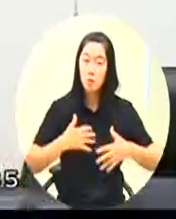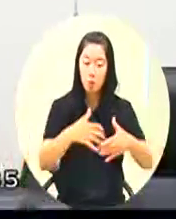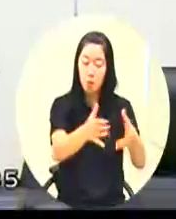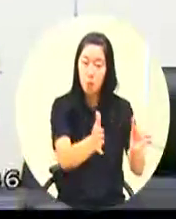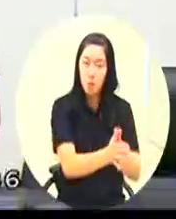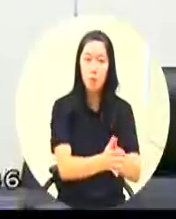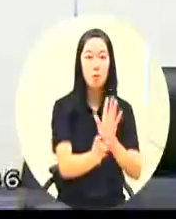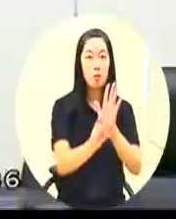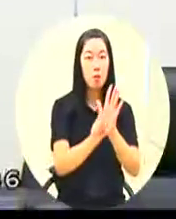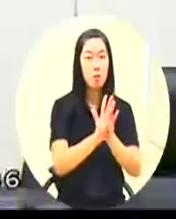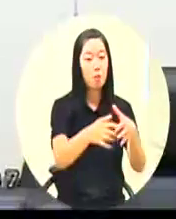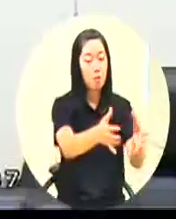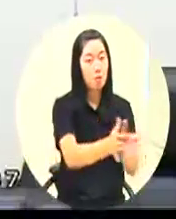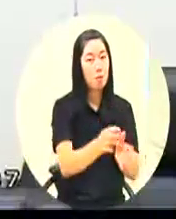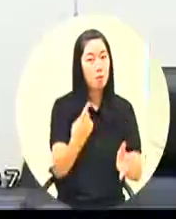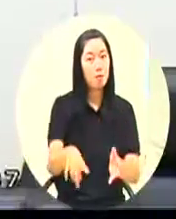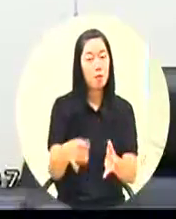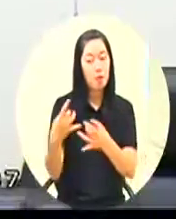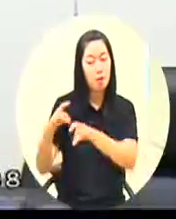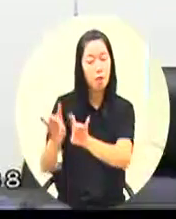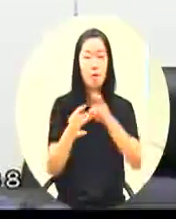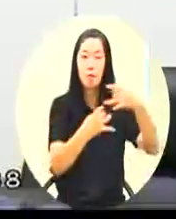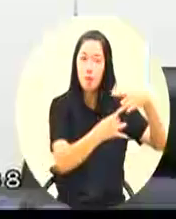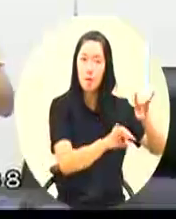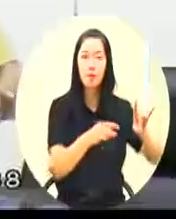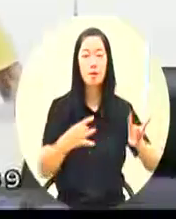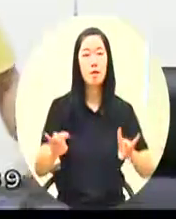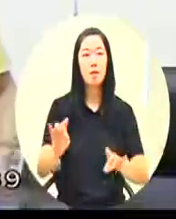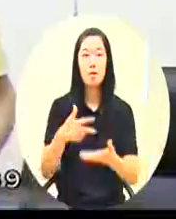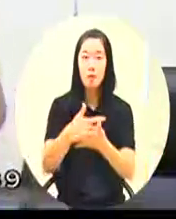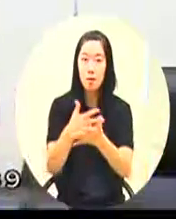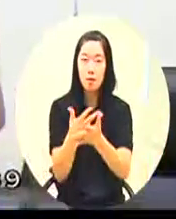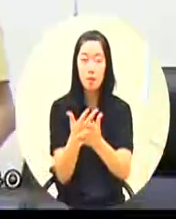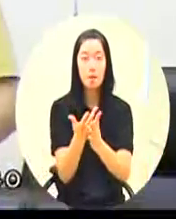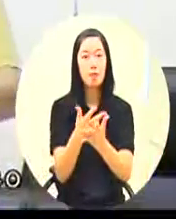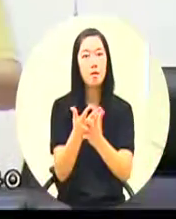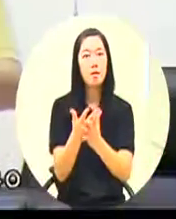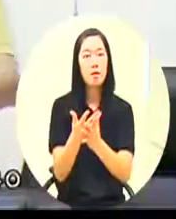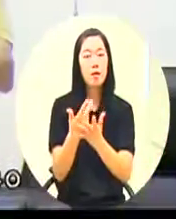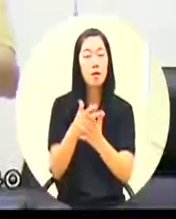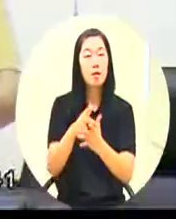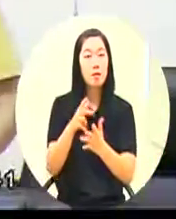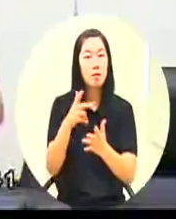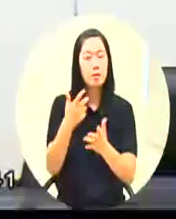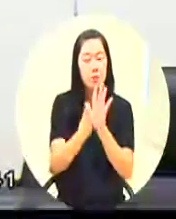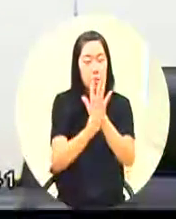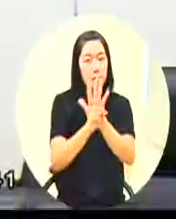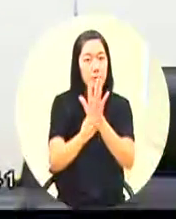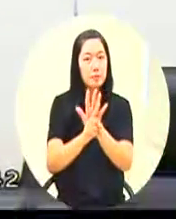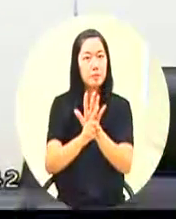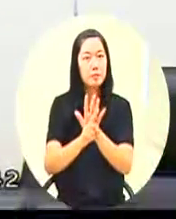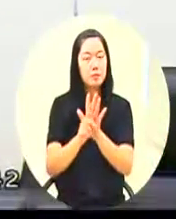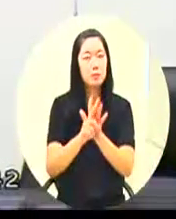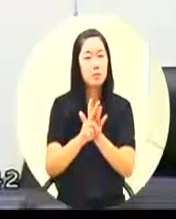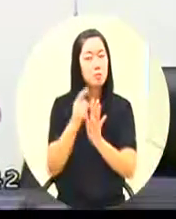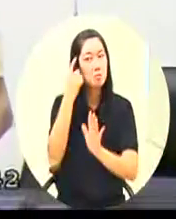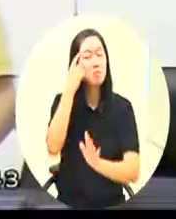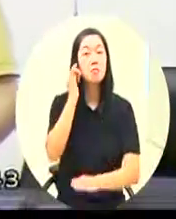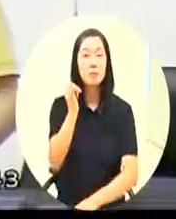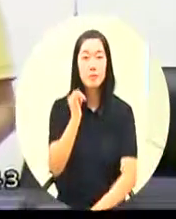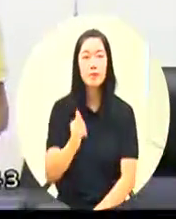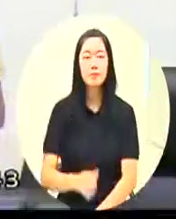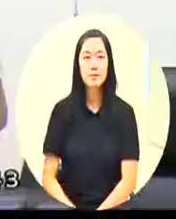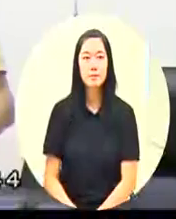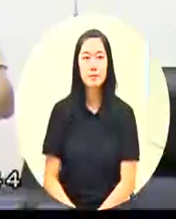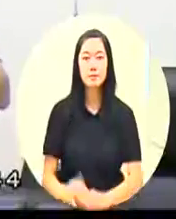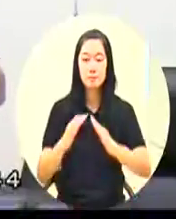或是那些包括歌仔戏的、豫剧的各种戏剧的表演，真的很不错。市